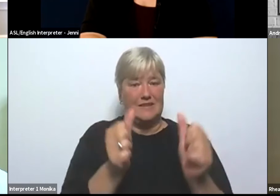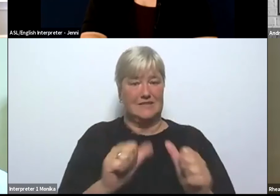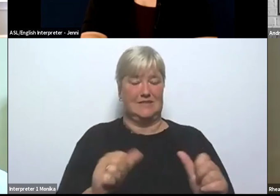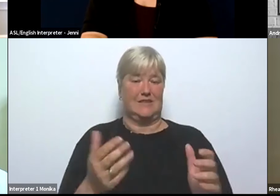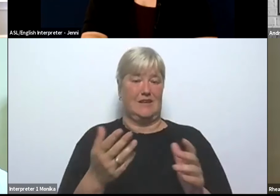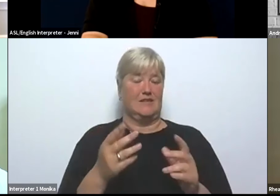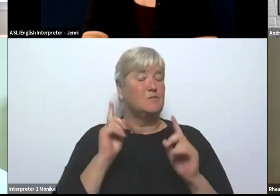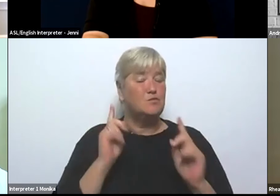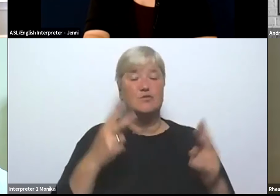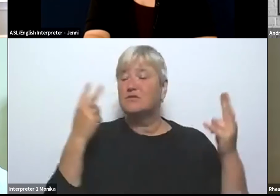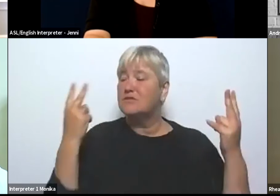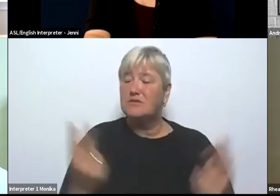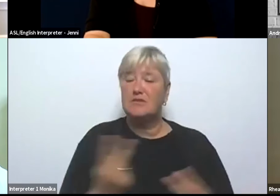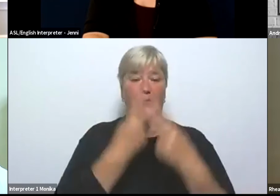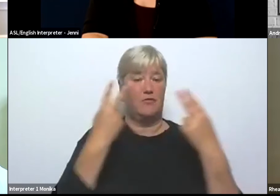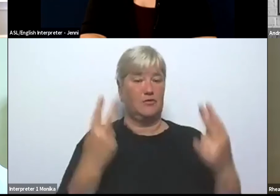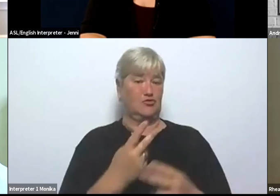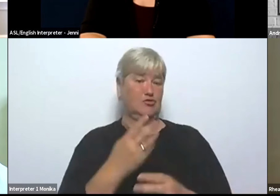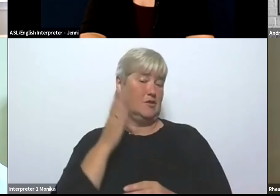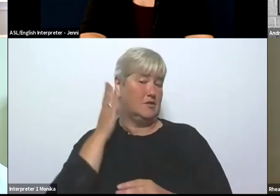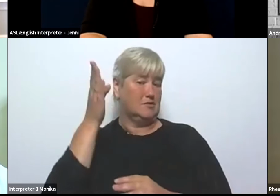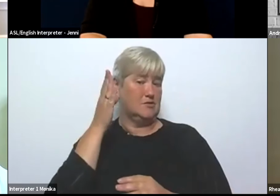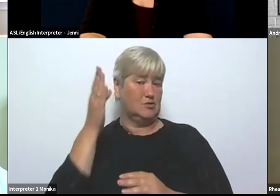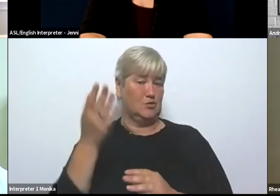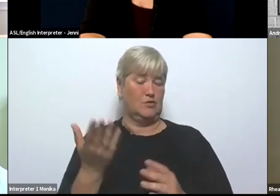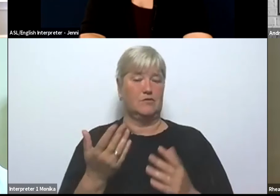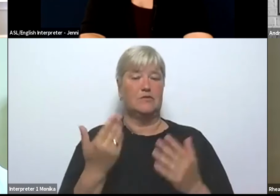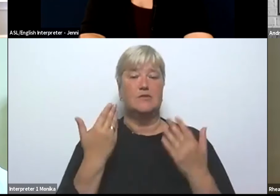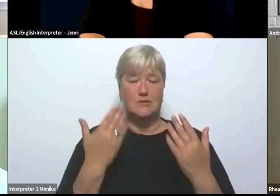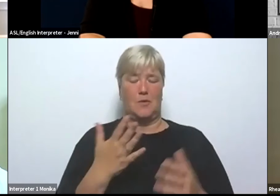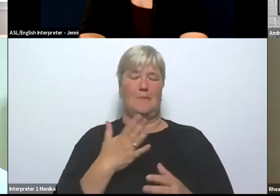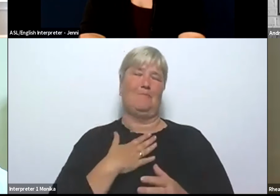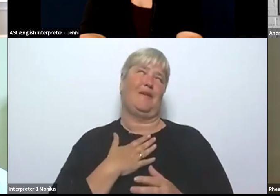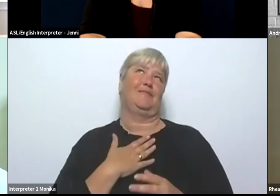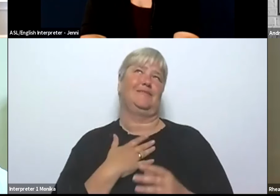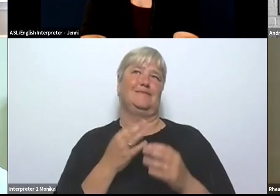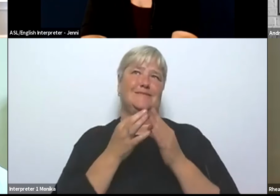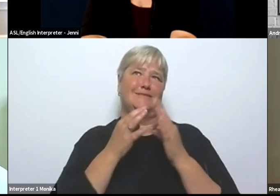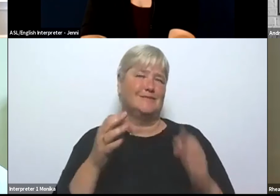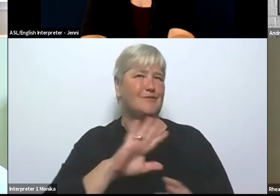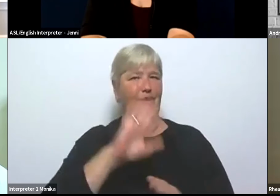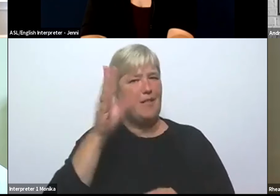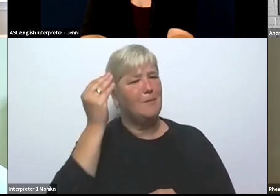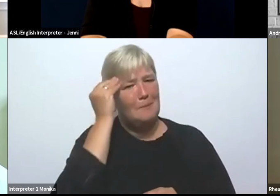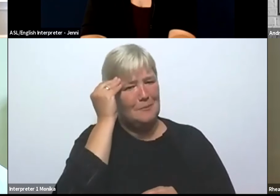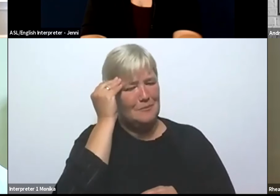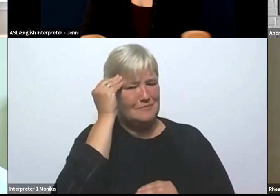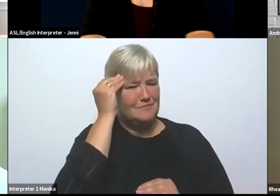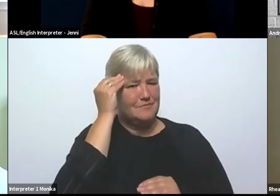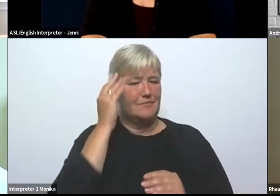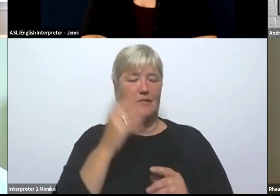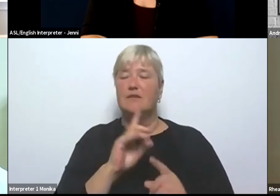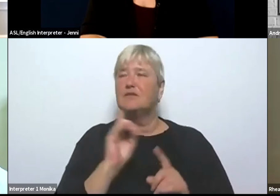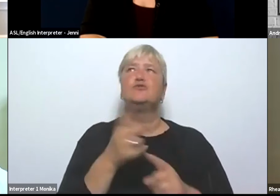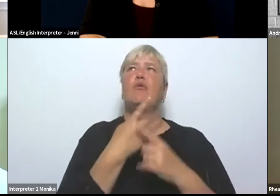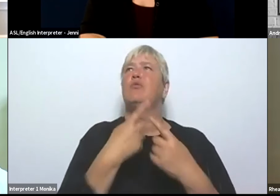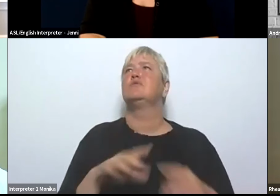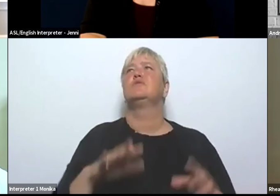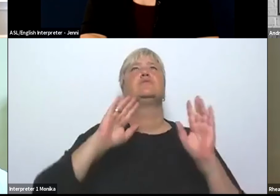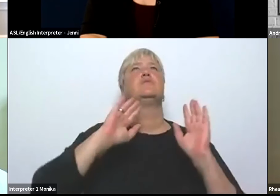werden. Das ist sozusagen mein Satz, den ich hier noch allen mitgeben möchte. Ja. Und sollte nicht jetzt als